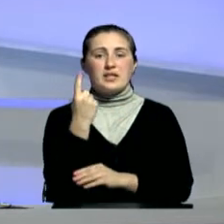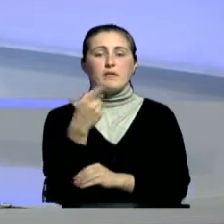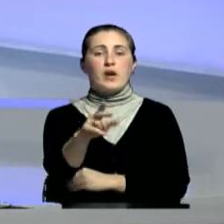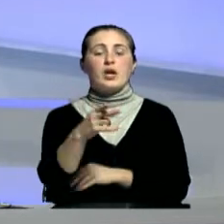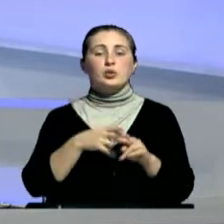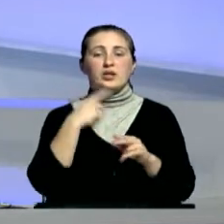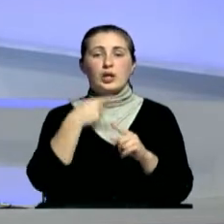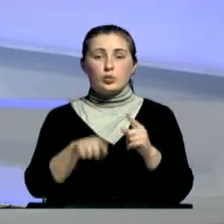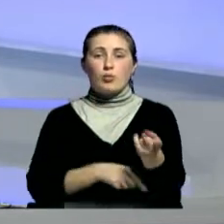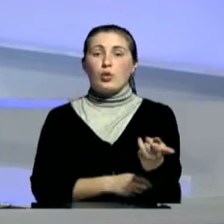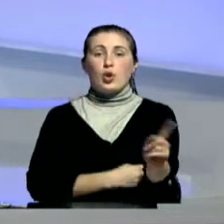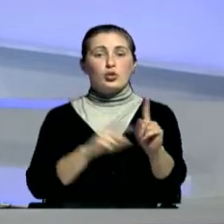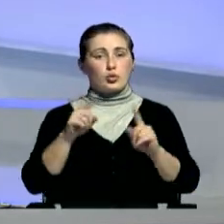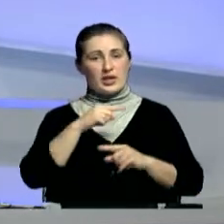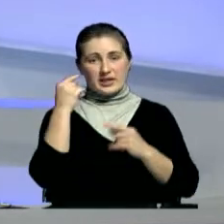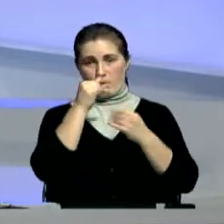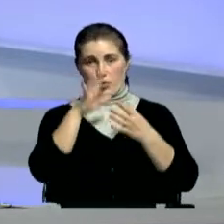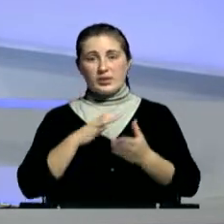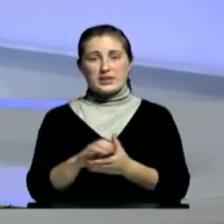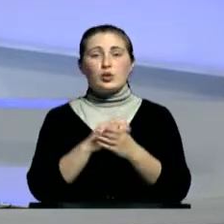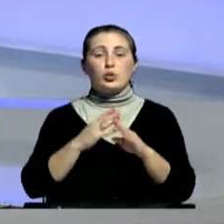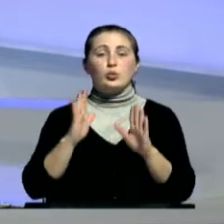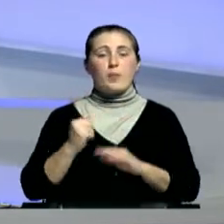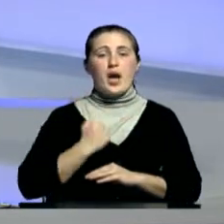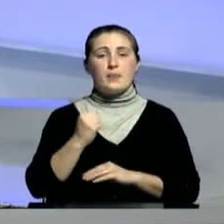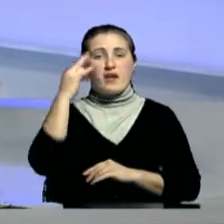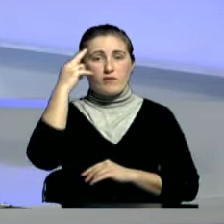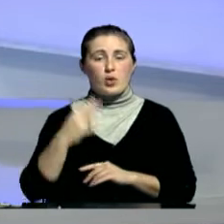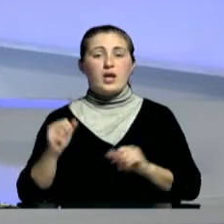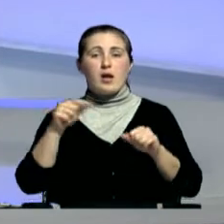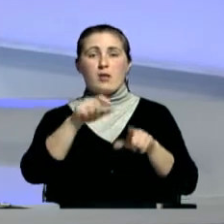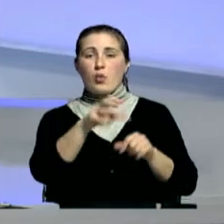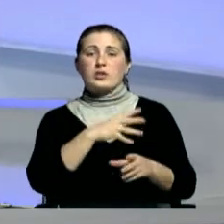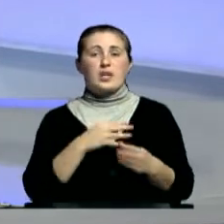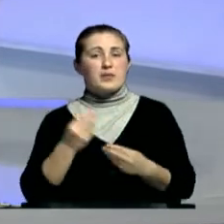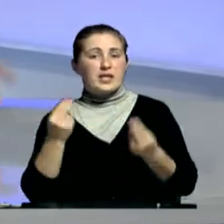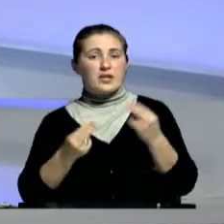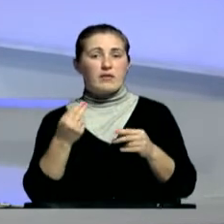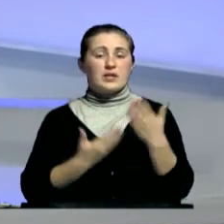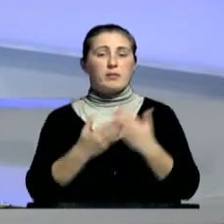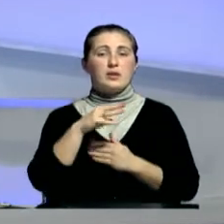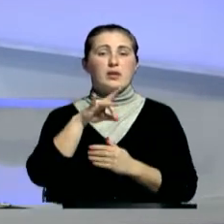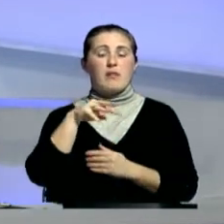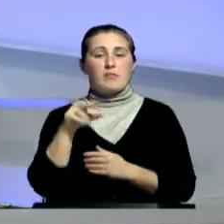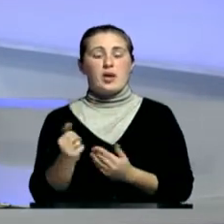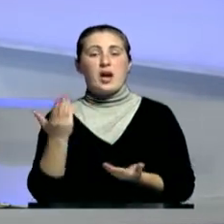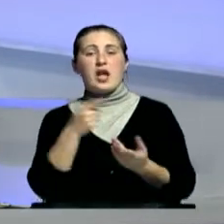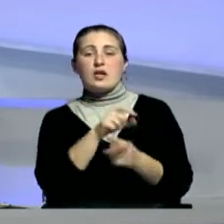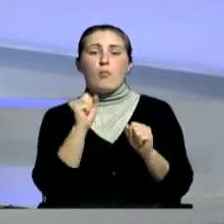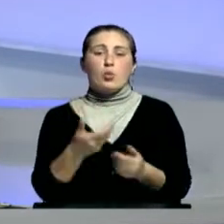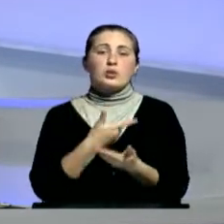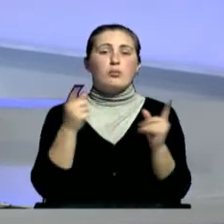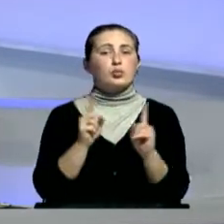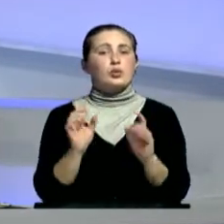сказал о том, что у России не может быть союзников, кроме армии и флота. Они могут с нами заигрывать, типа Трампа. Да, они могут нам